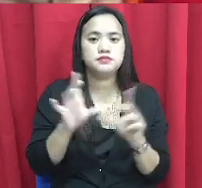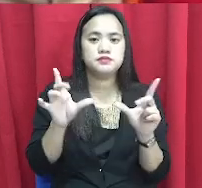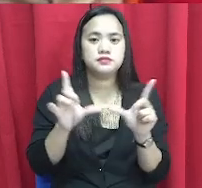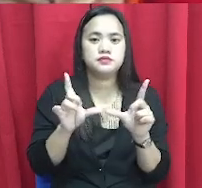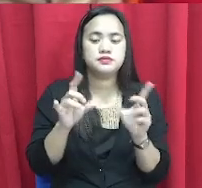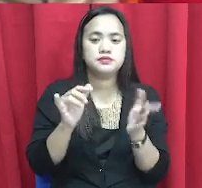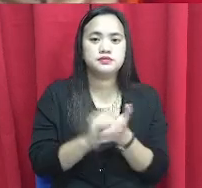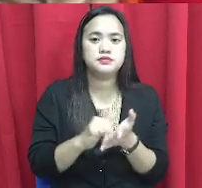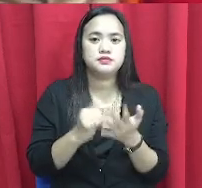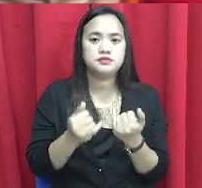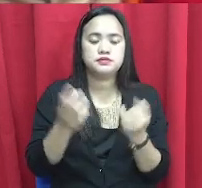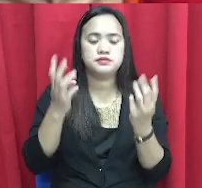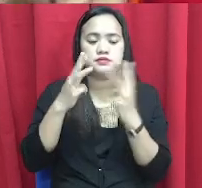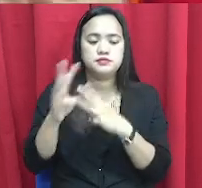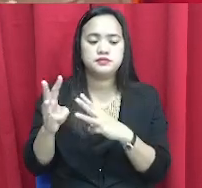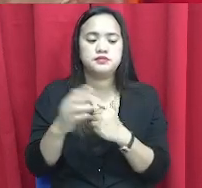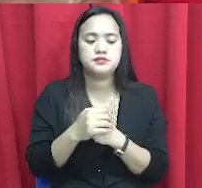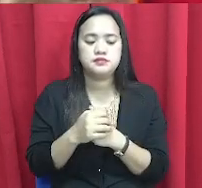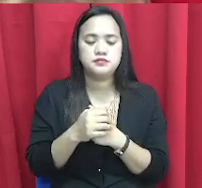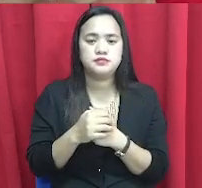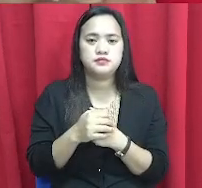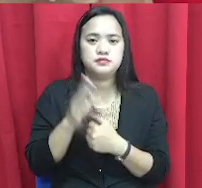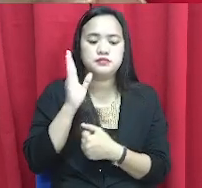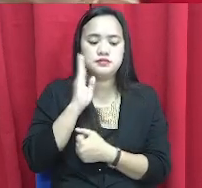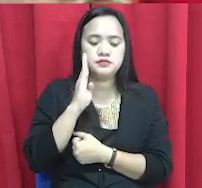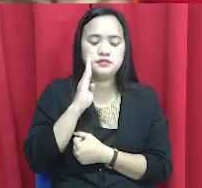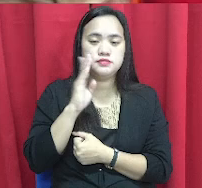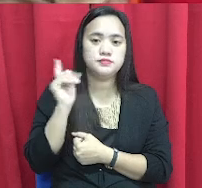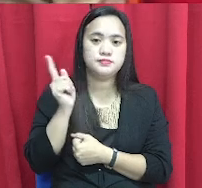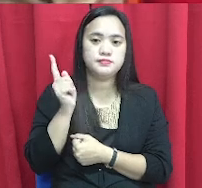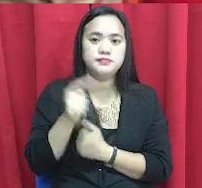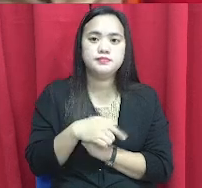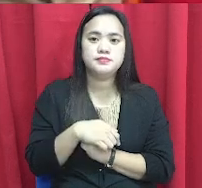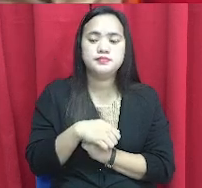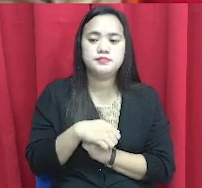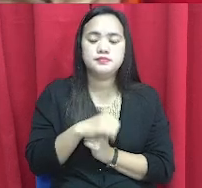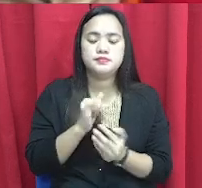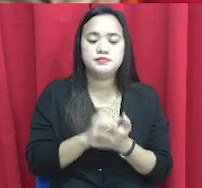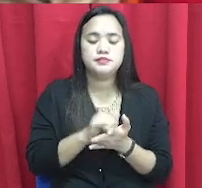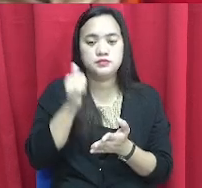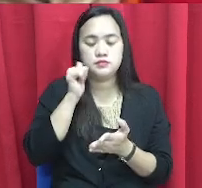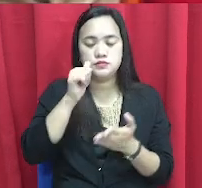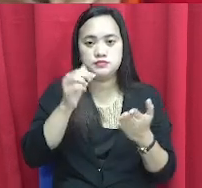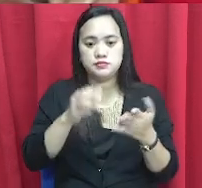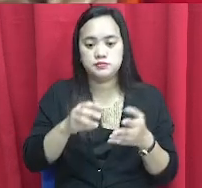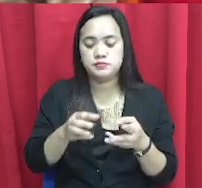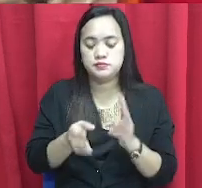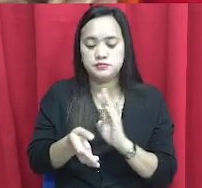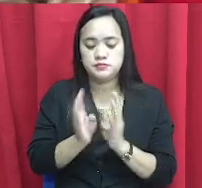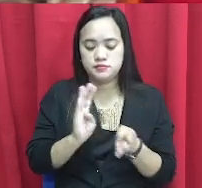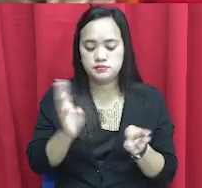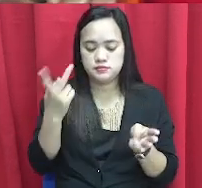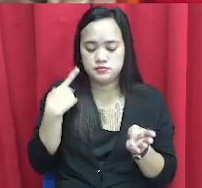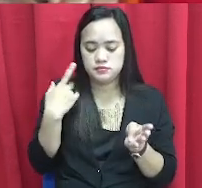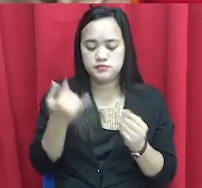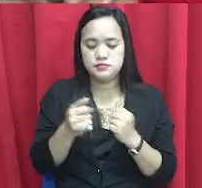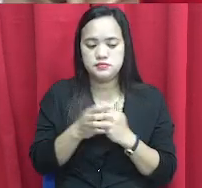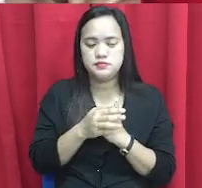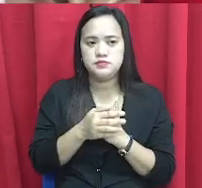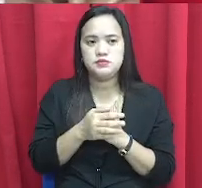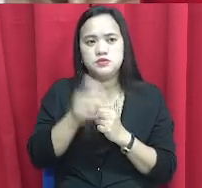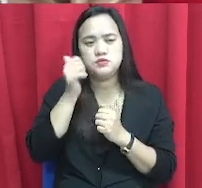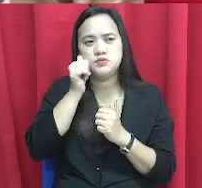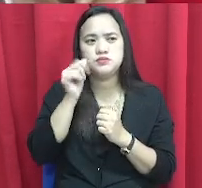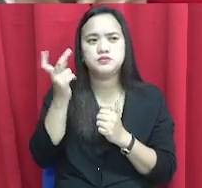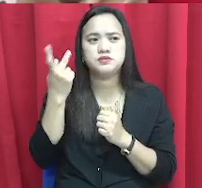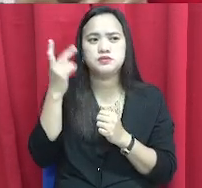Okay makapanood sila sa aking kapatid na sinusundan ko ay ah ay naawa sa saakin at namomoblema sa